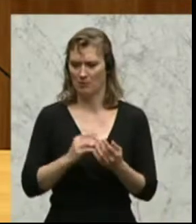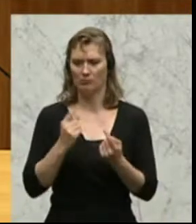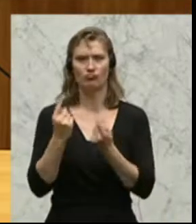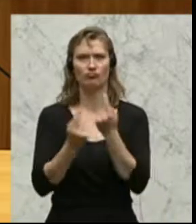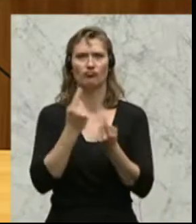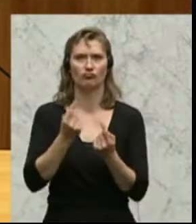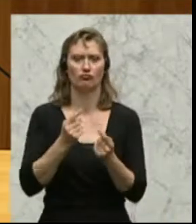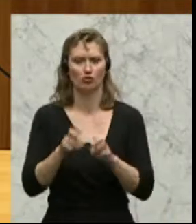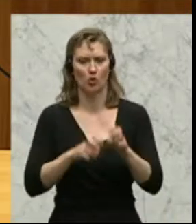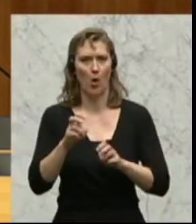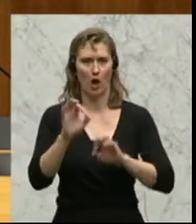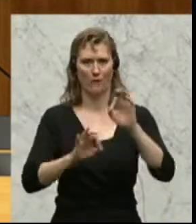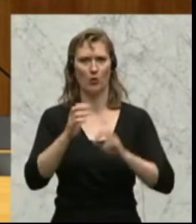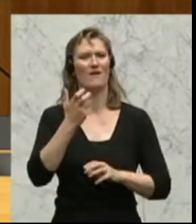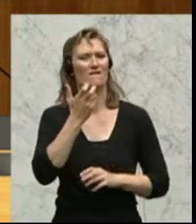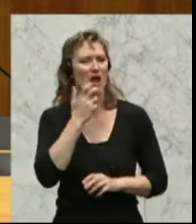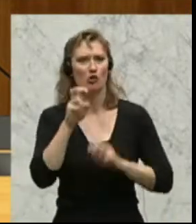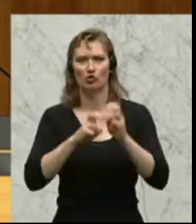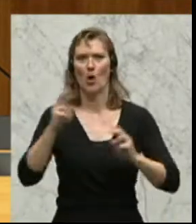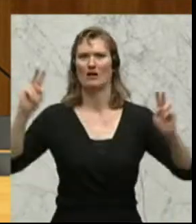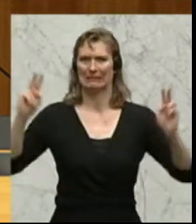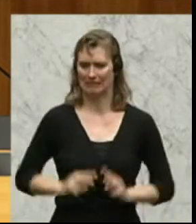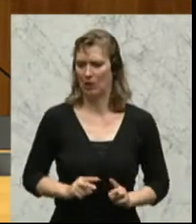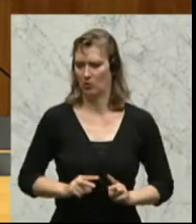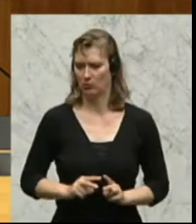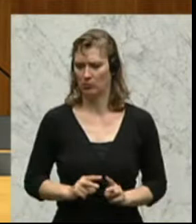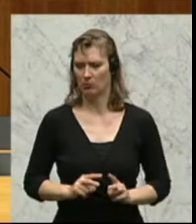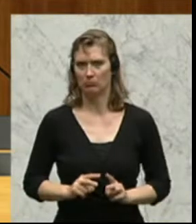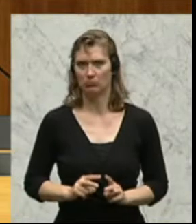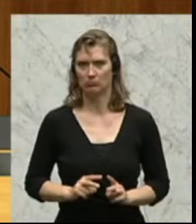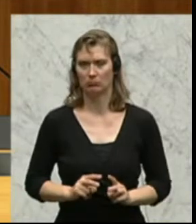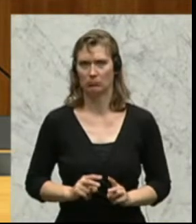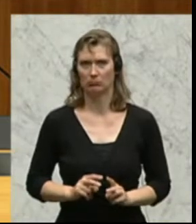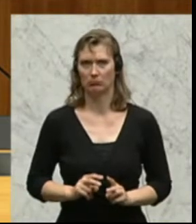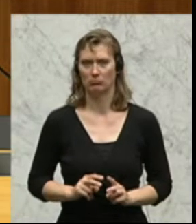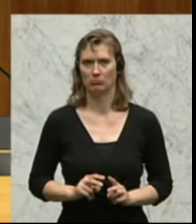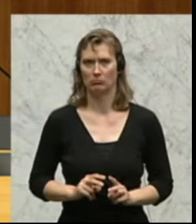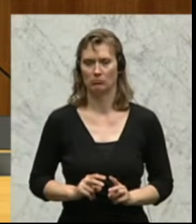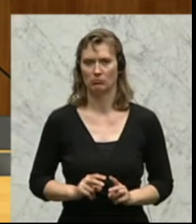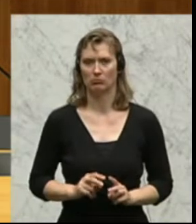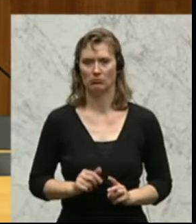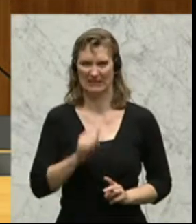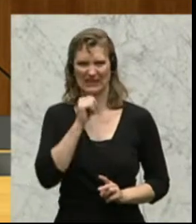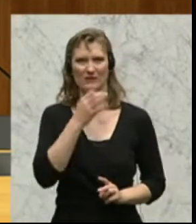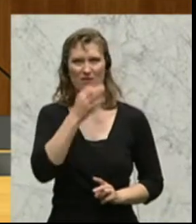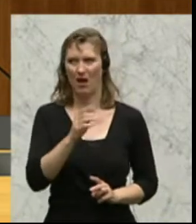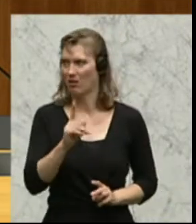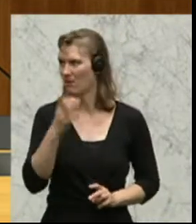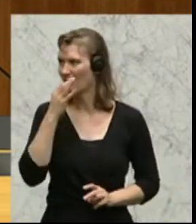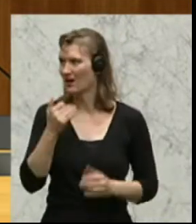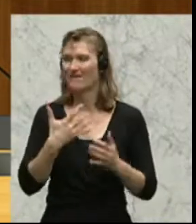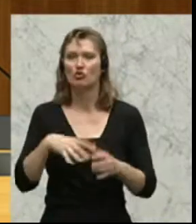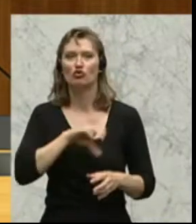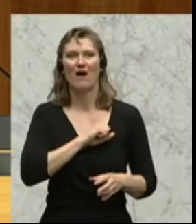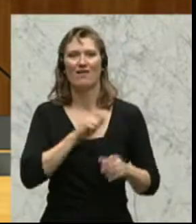für Steuersenkungen eintreten. Das ist ja nicht die Frage. Die Frage ist, schaffen wir Rahmenbedingungen, dass wir uns